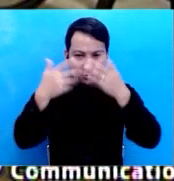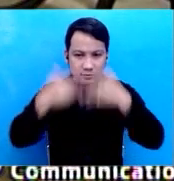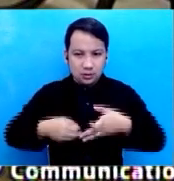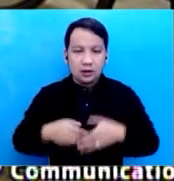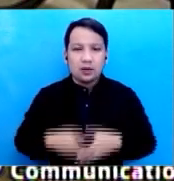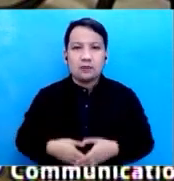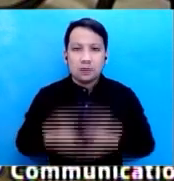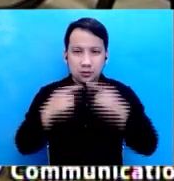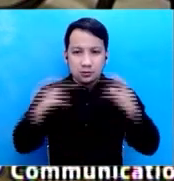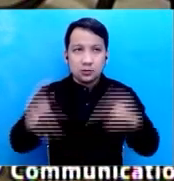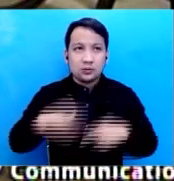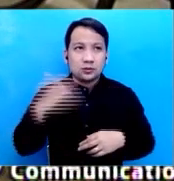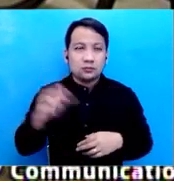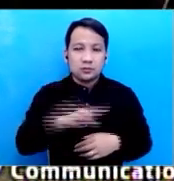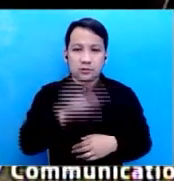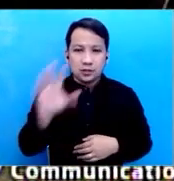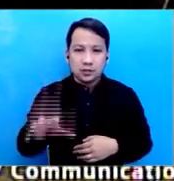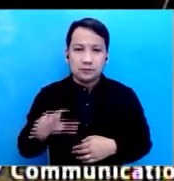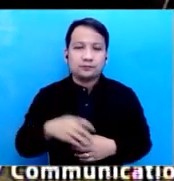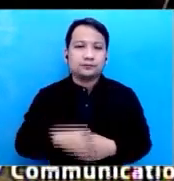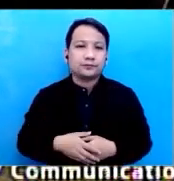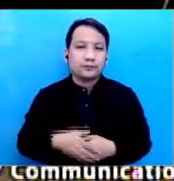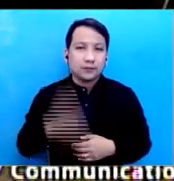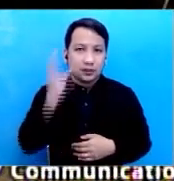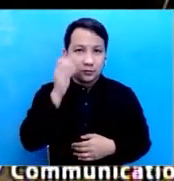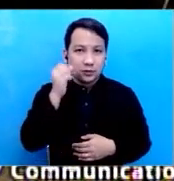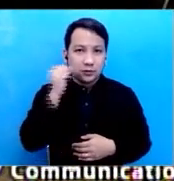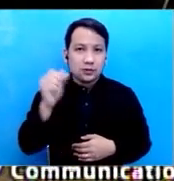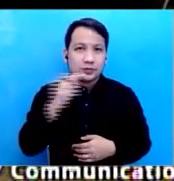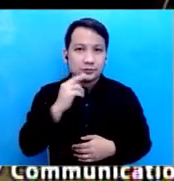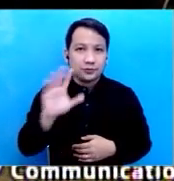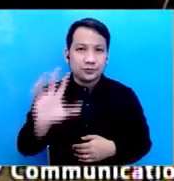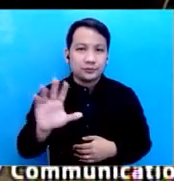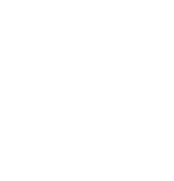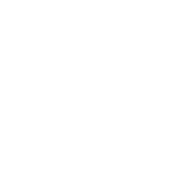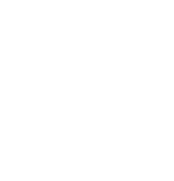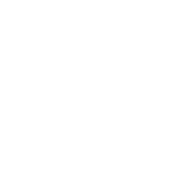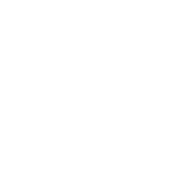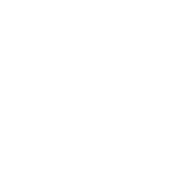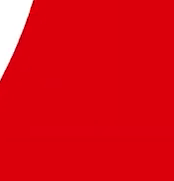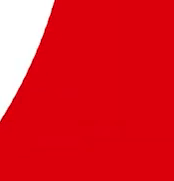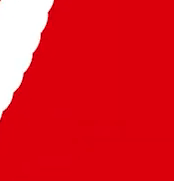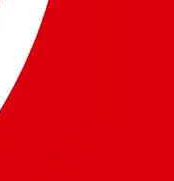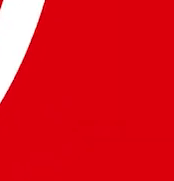Nagbabalita mula sa frontline. Camille Samonte, News 5.